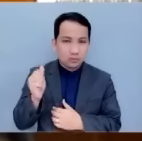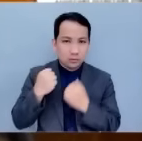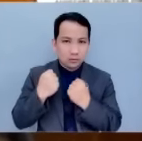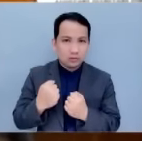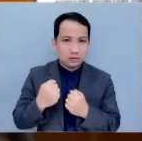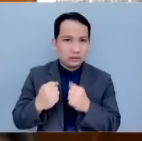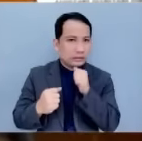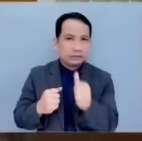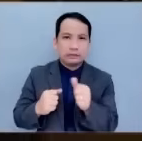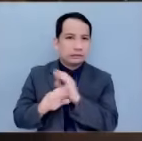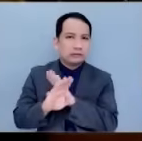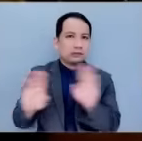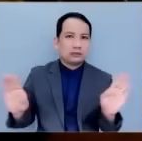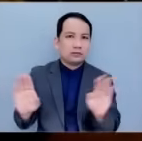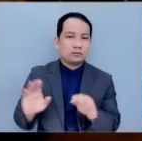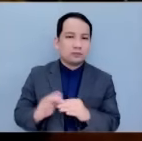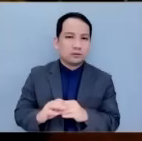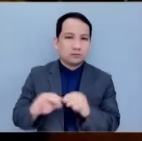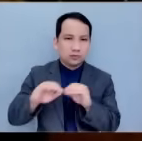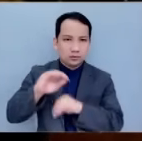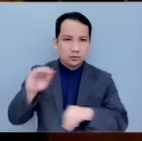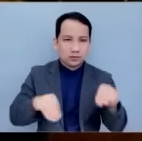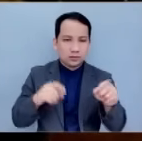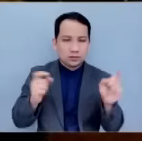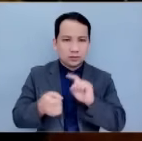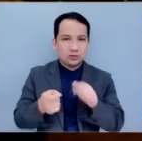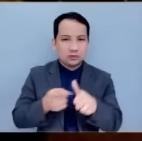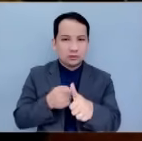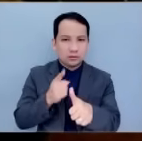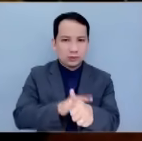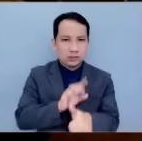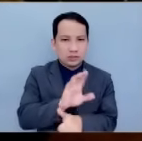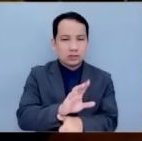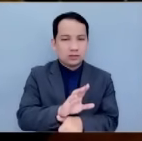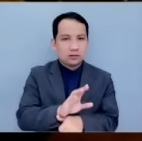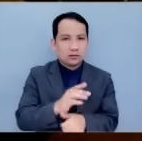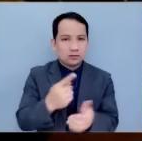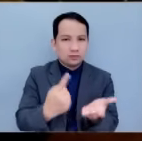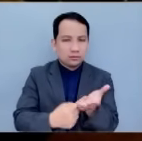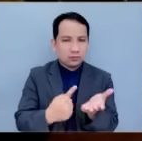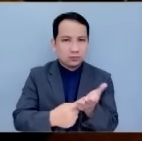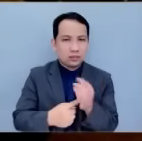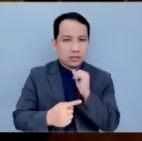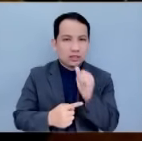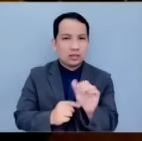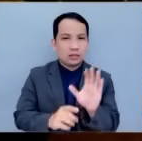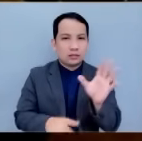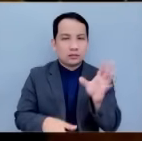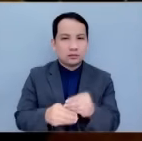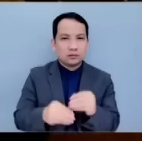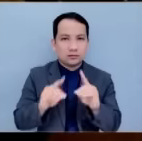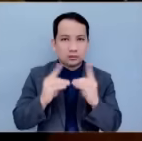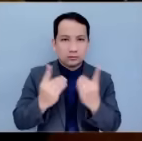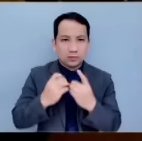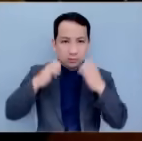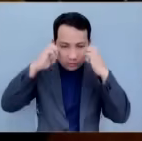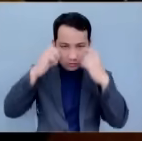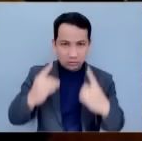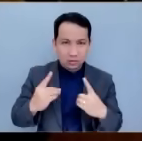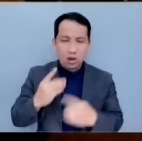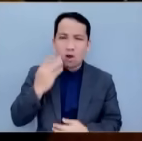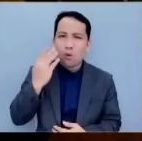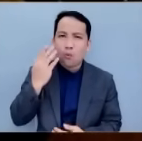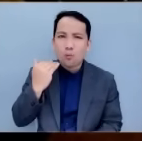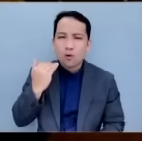to the amendment. Umpisa pa lang ng kanilang argumento, umalma agad ang Department of Education dahil marami